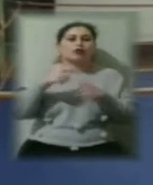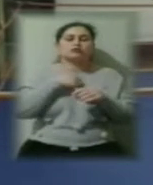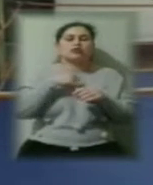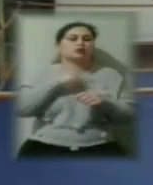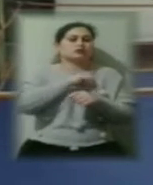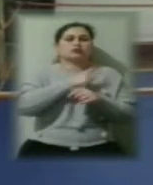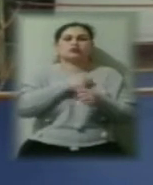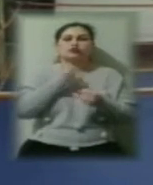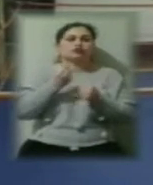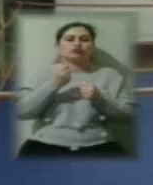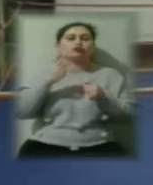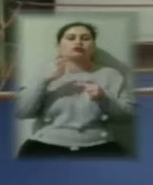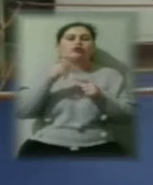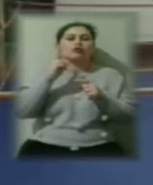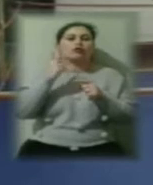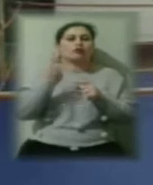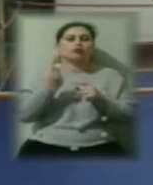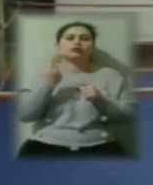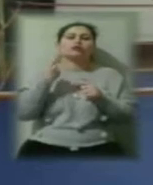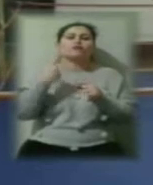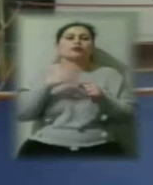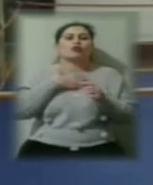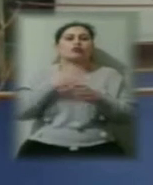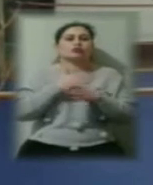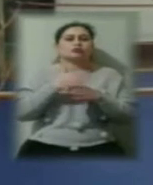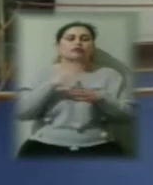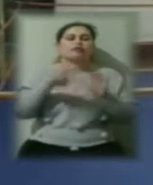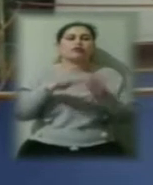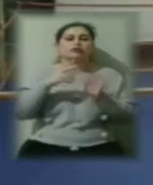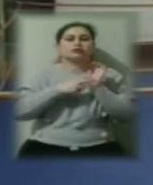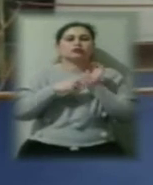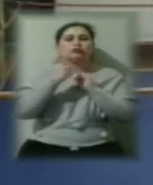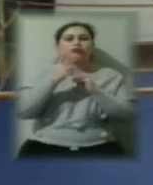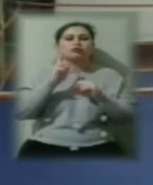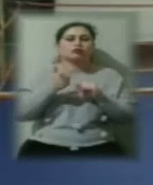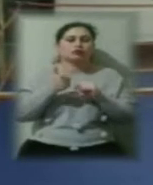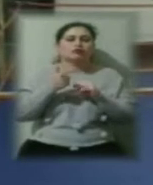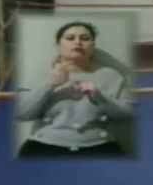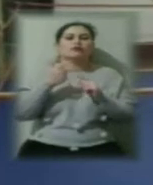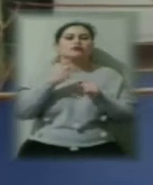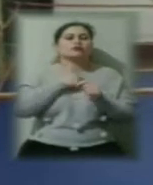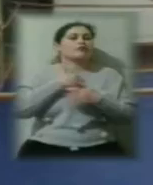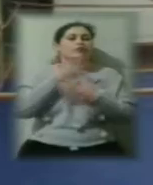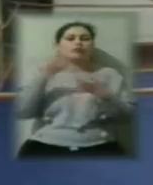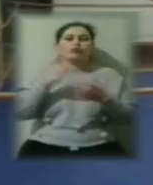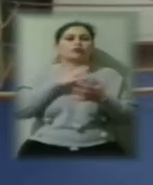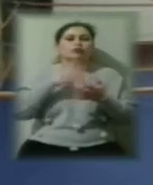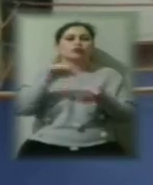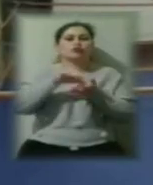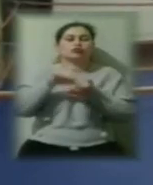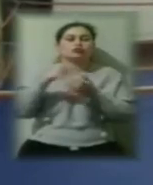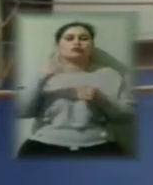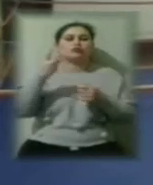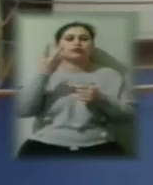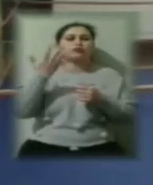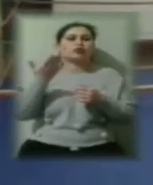кікбоксингу К1. В моєму розділі ваговій категорії 71 кілограм було найбільша кількість учасників, а саме 25. Я провів 5